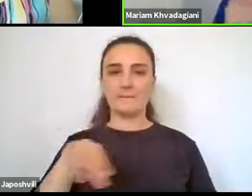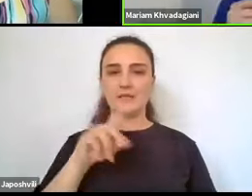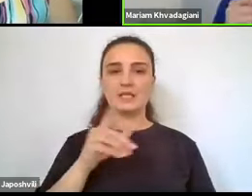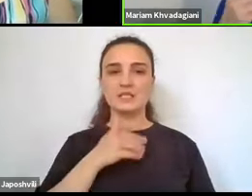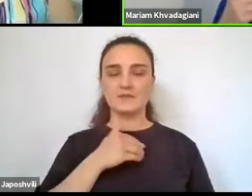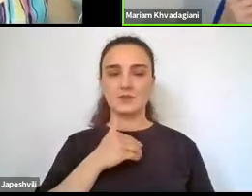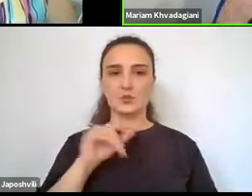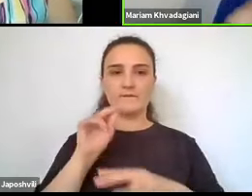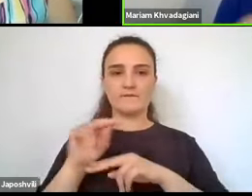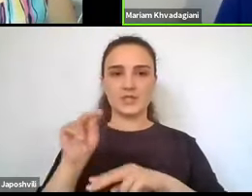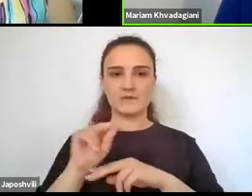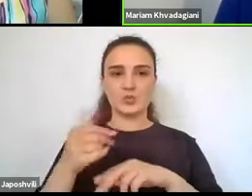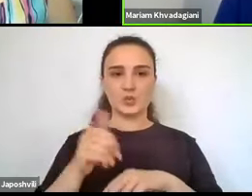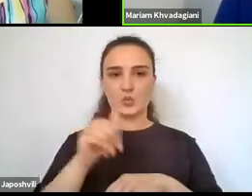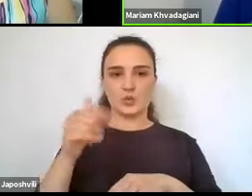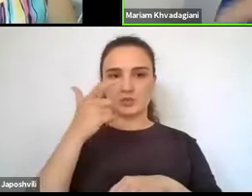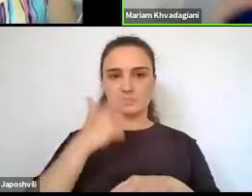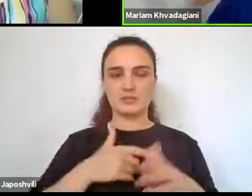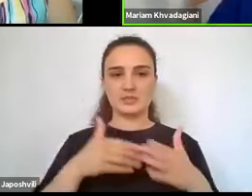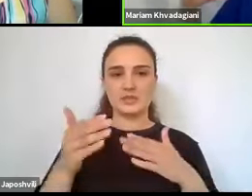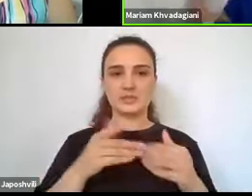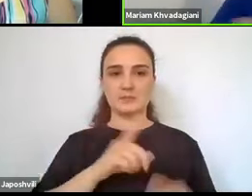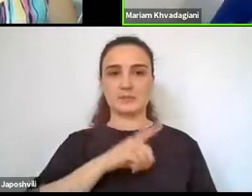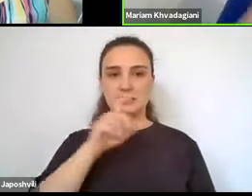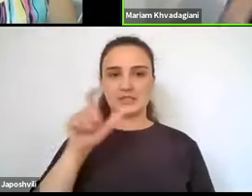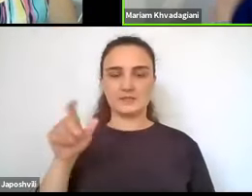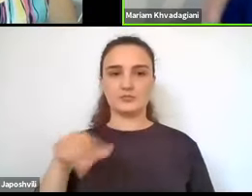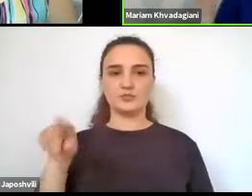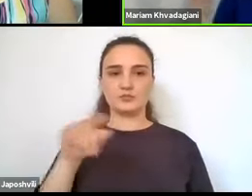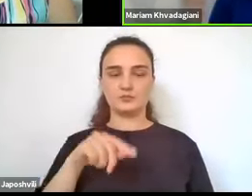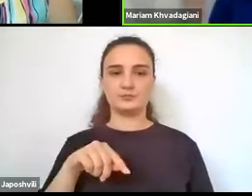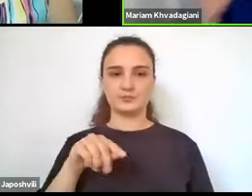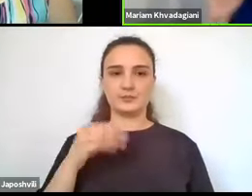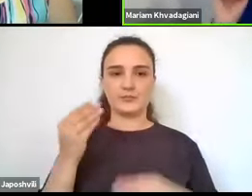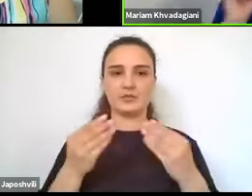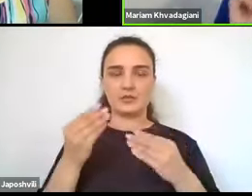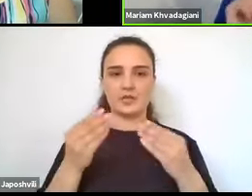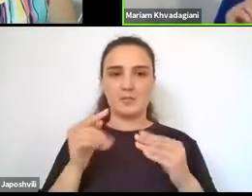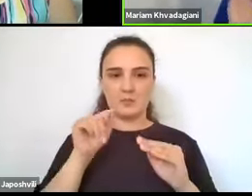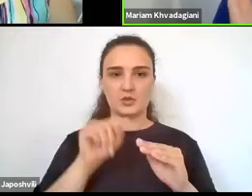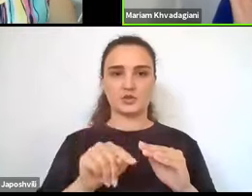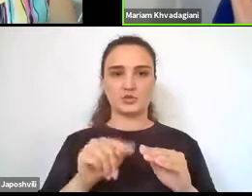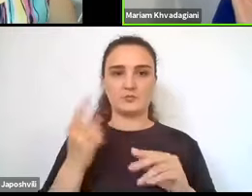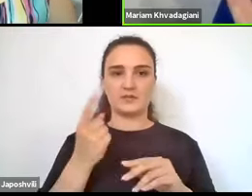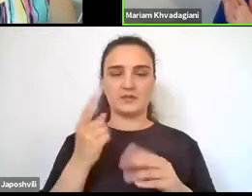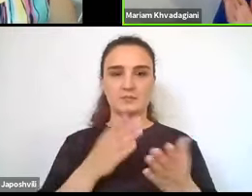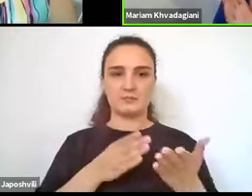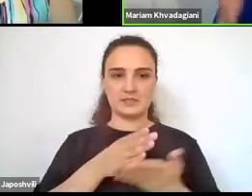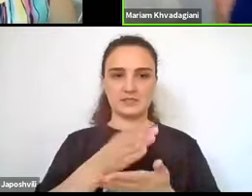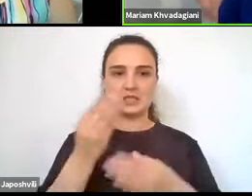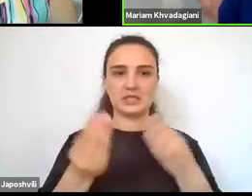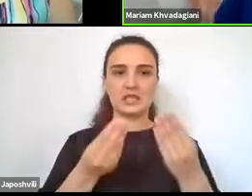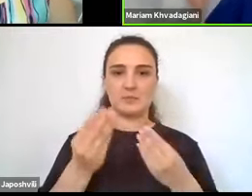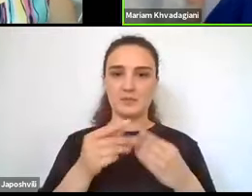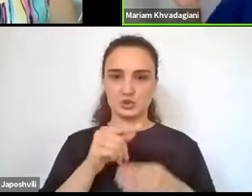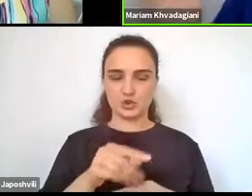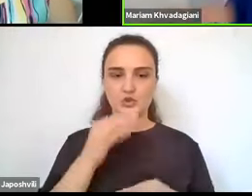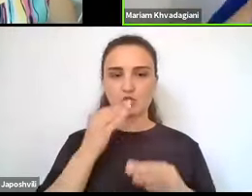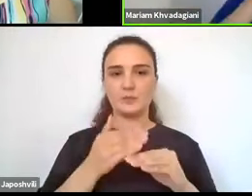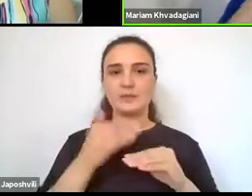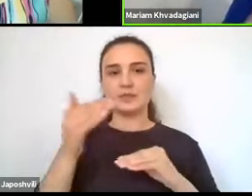რომ გასწავლოთ როგორც სპეციალისტებმა შეგვაქვს თამაში. ამიტომ პირველი მიზანი არის თამაში და